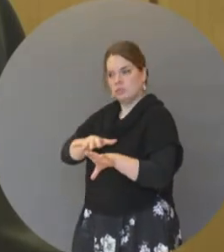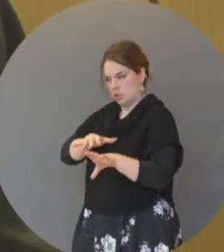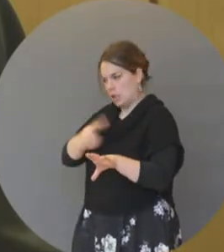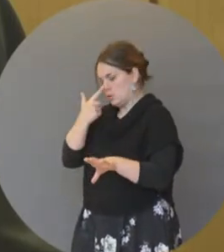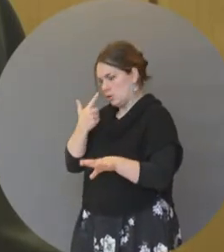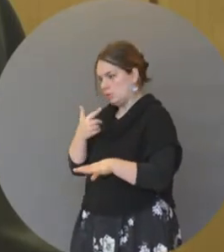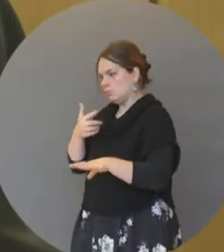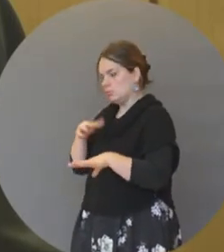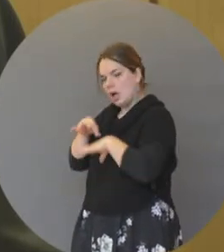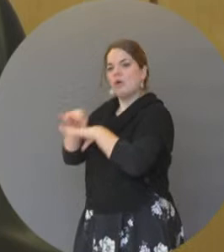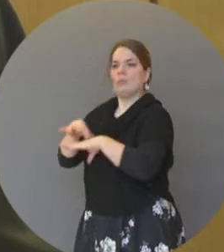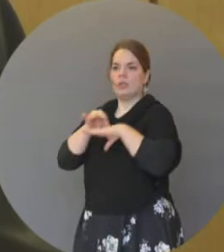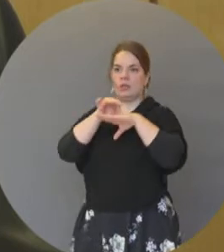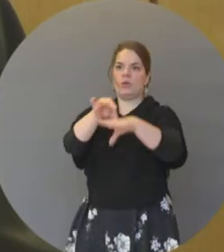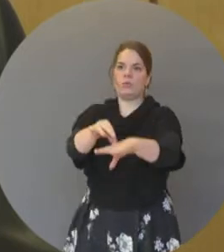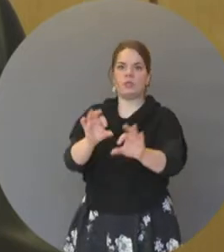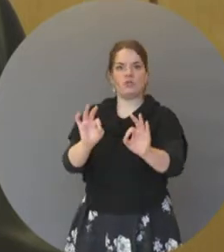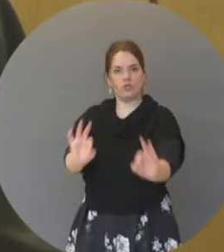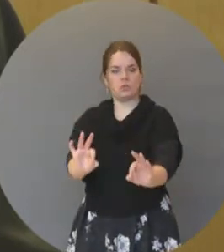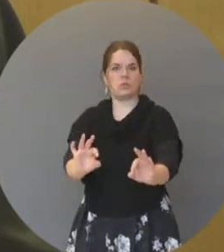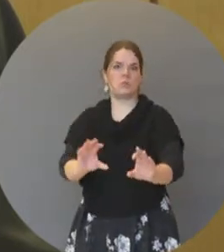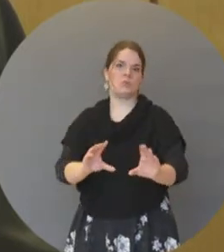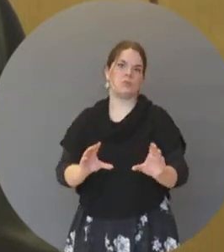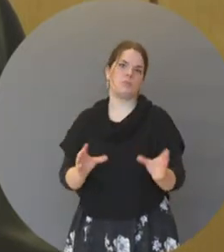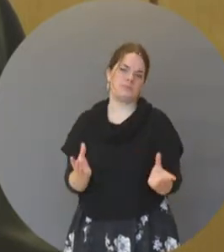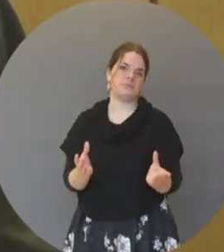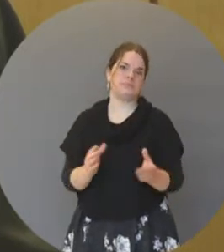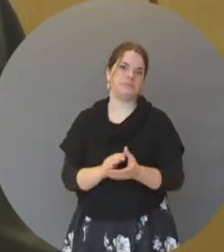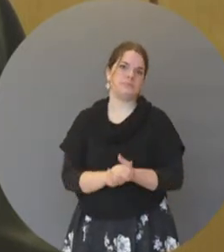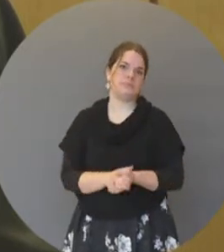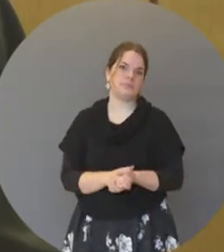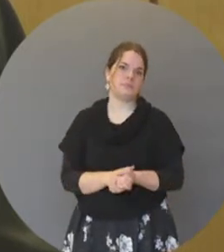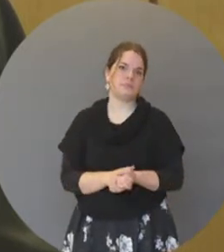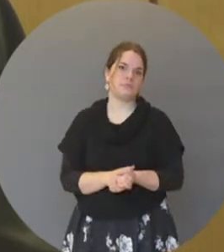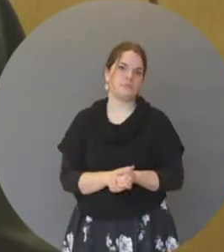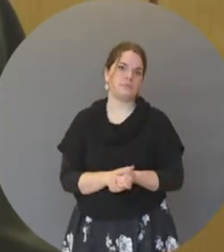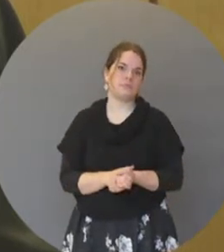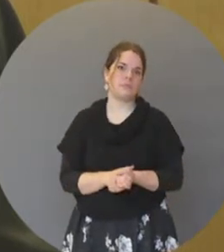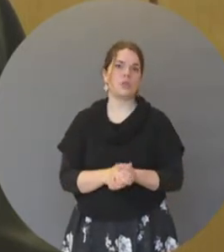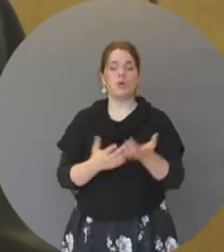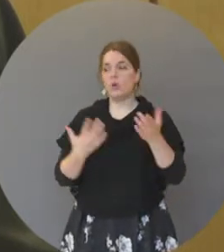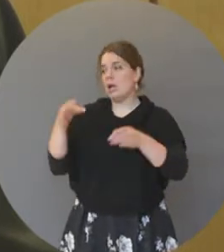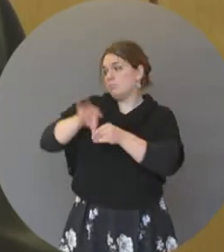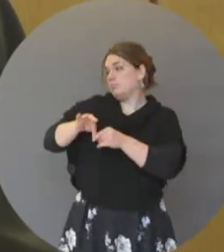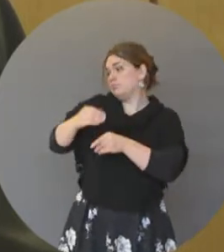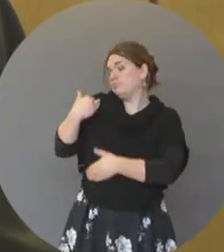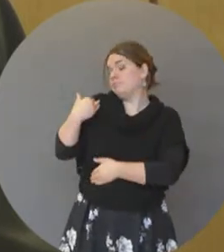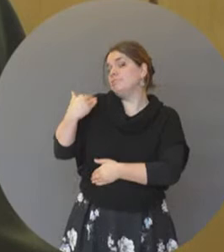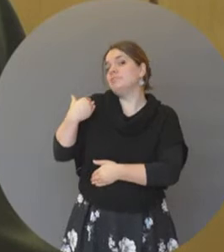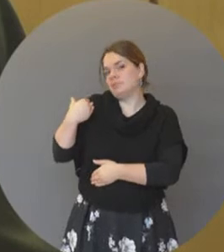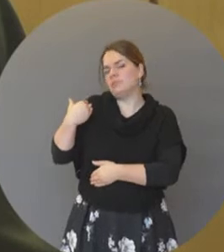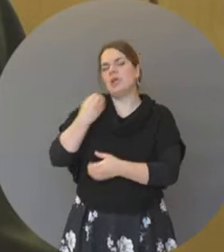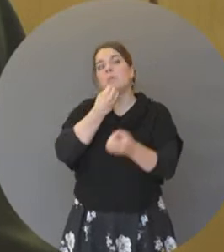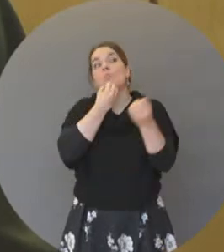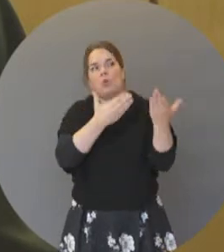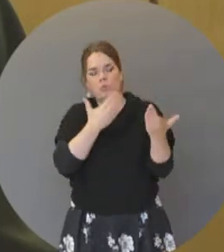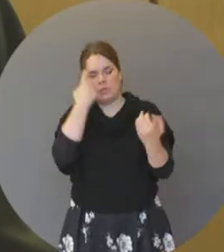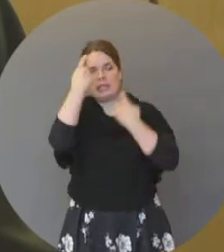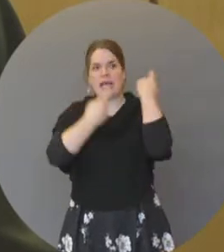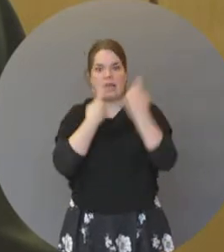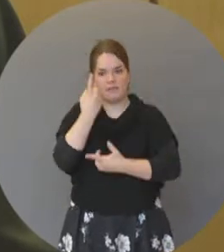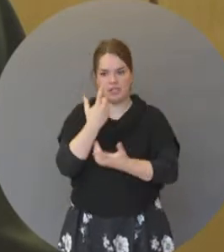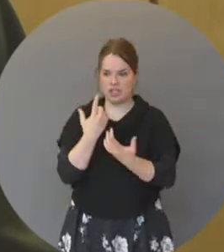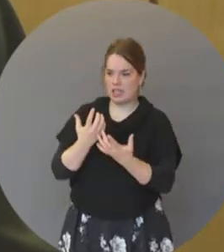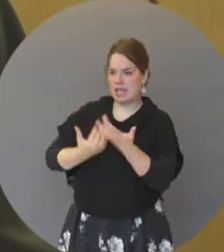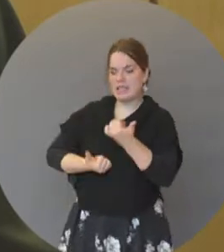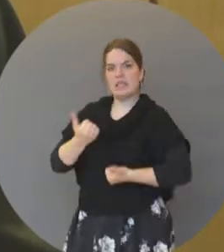bien traité nous vous proposons dans ce mandat qui vient à peine de commencer de travailler à cette création d'un service